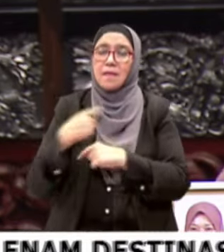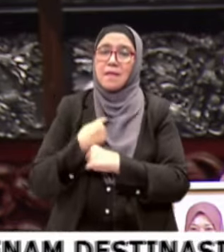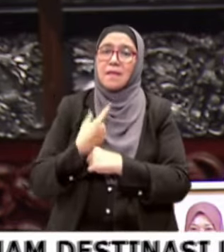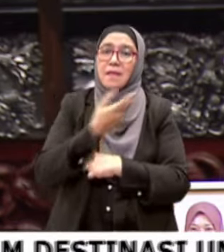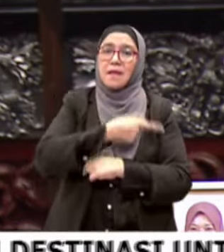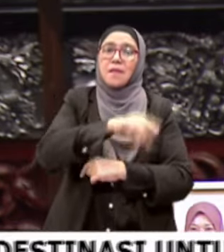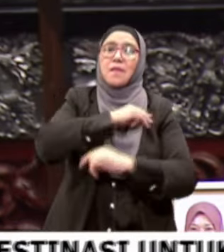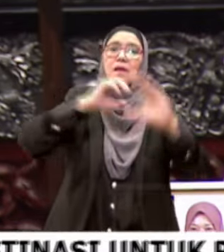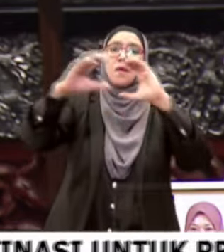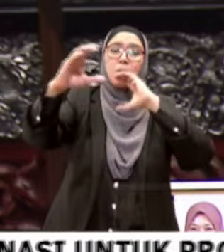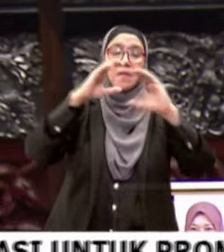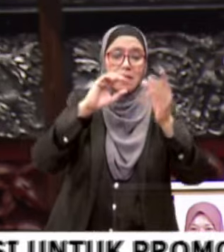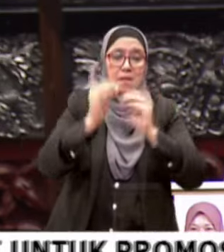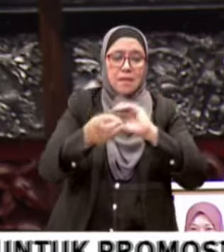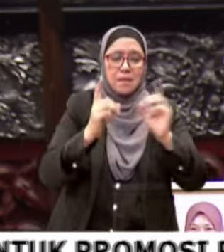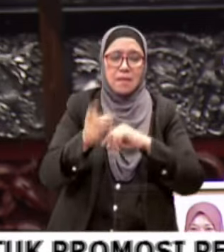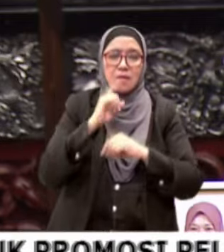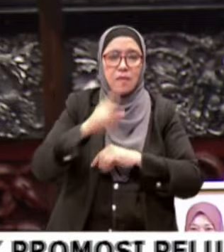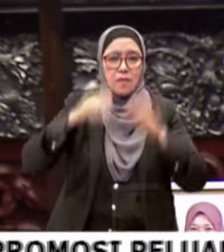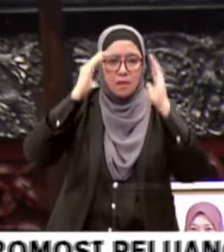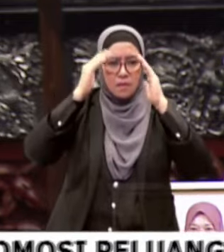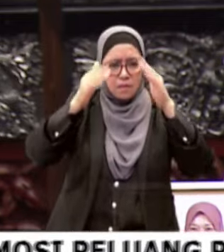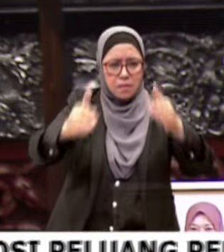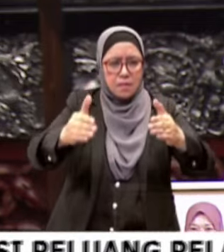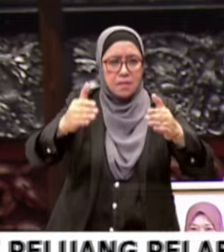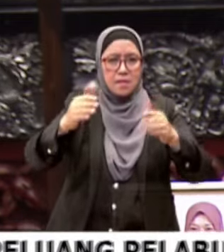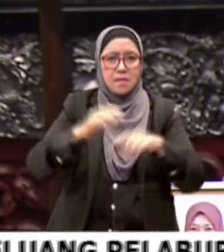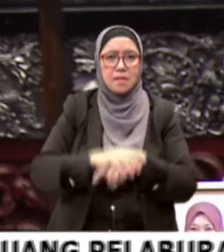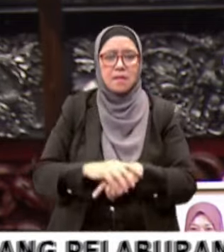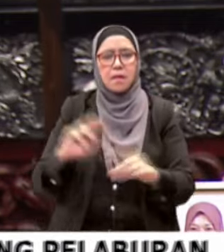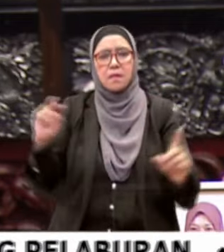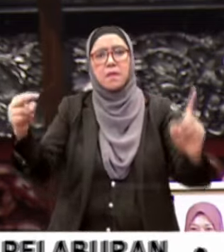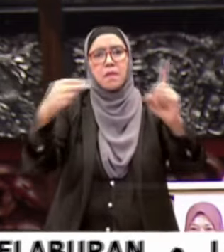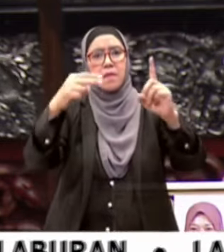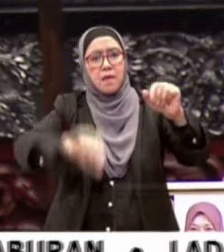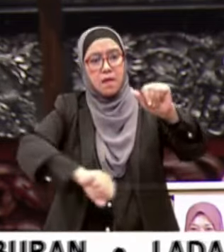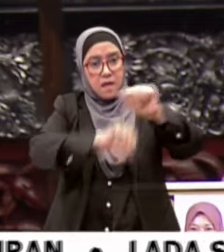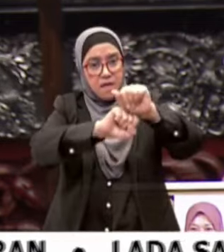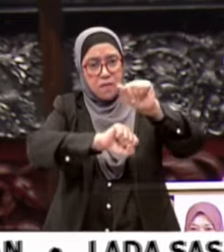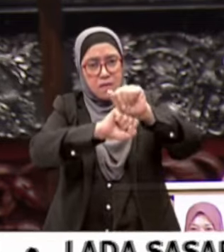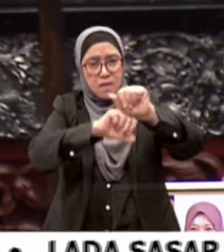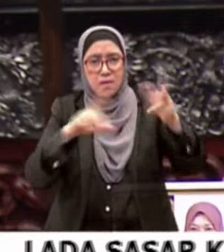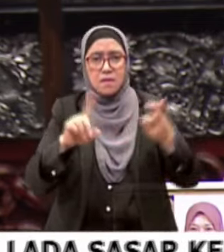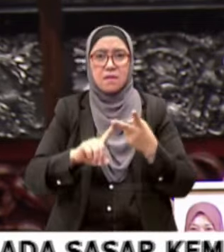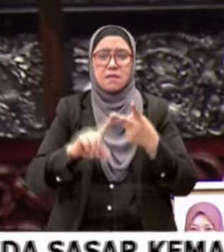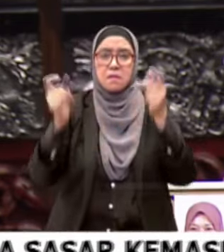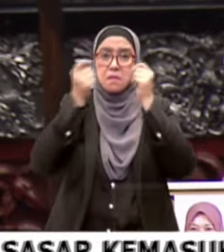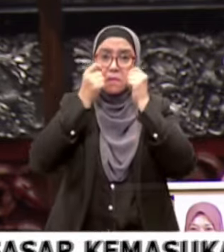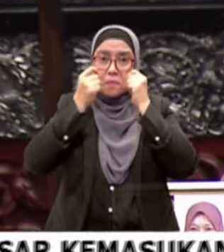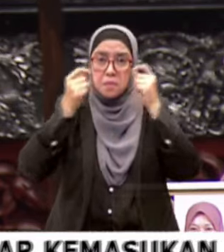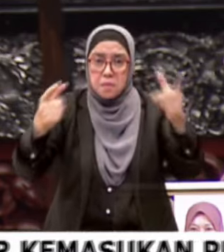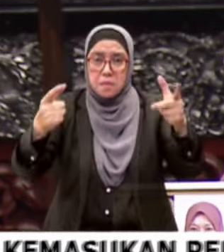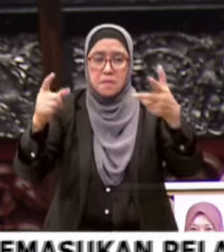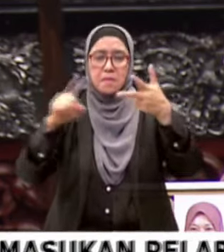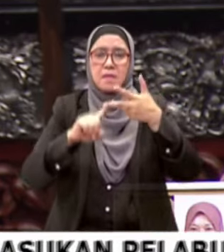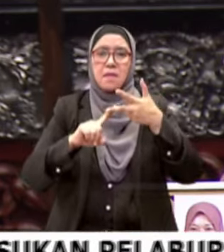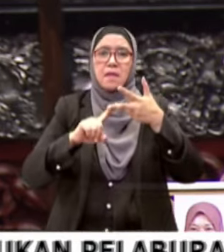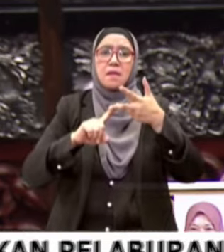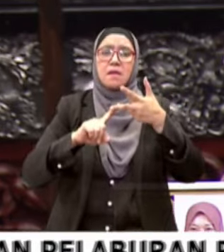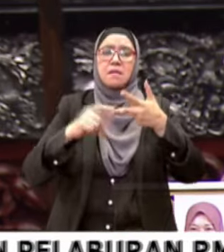digital juga memberi penekanan dari sudut edukasi dan kesadaran serta dari sudut Kalsel Kediri dengan izin